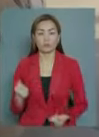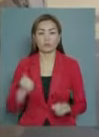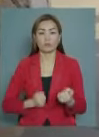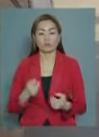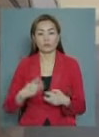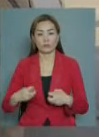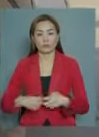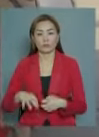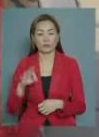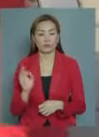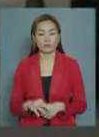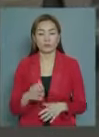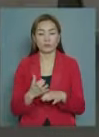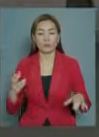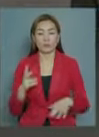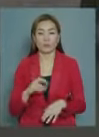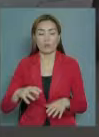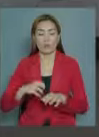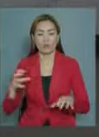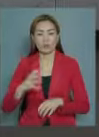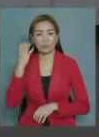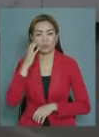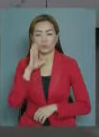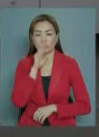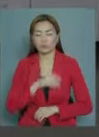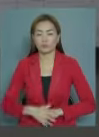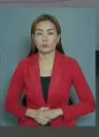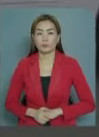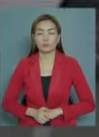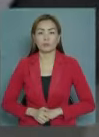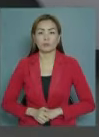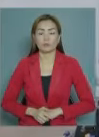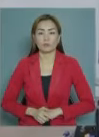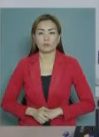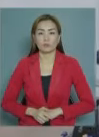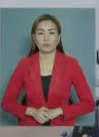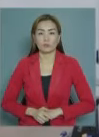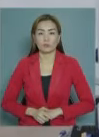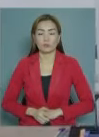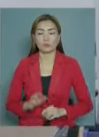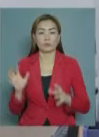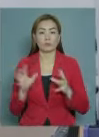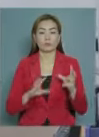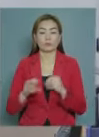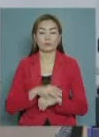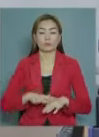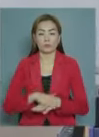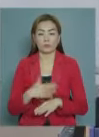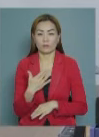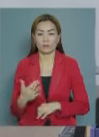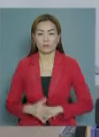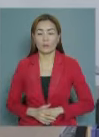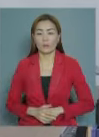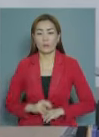жиі бұзылуына және құбырлардан қара түтін шығуына әкеп соғады. Автопарктың автобустарының жаңағы халықтан